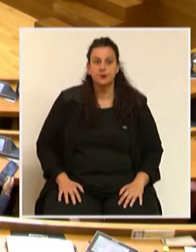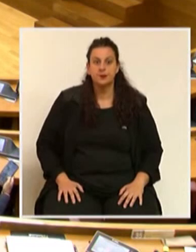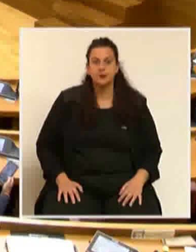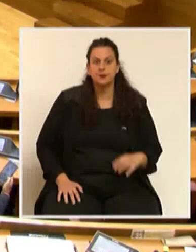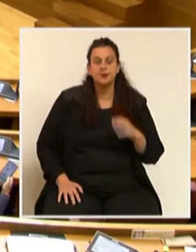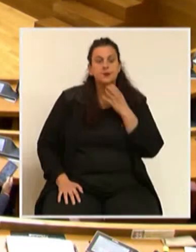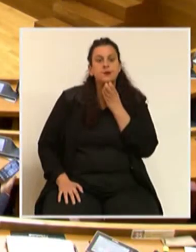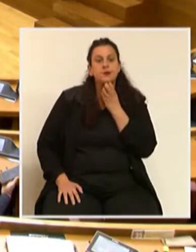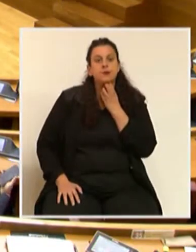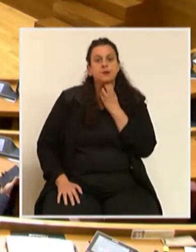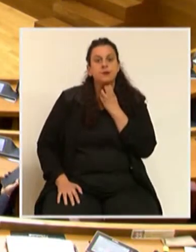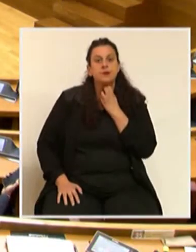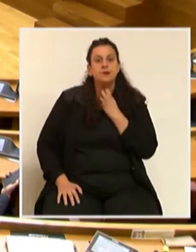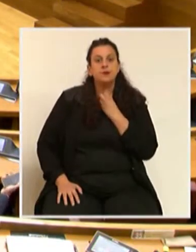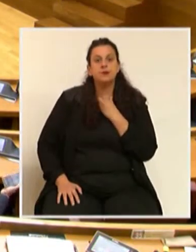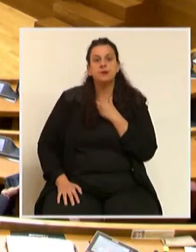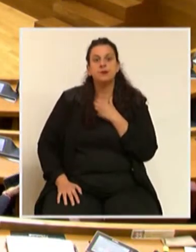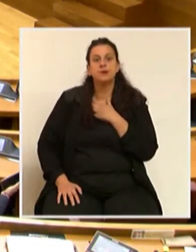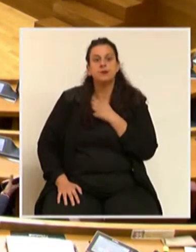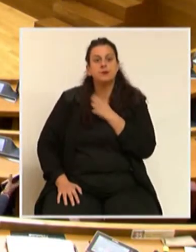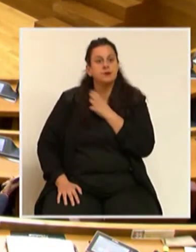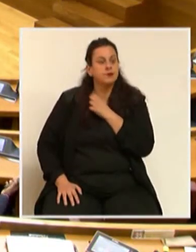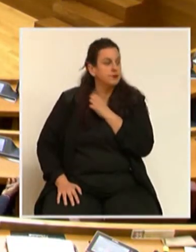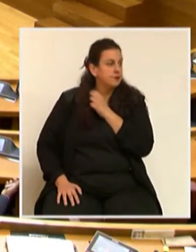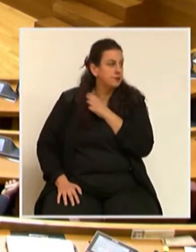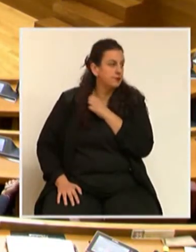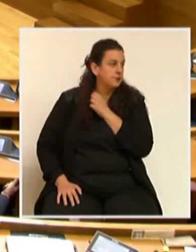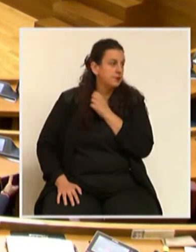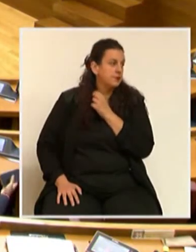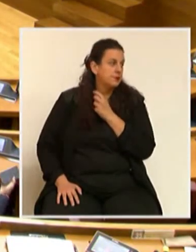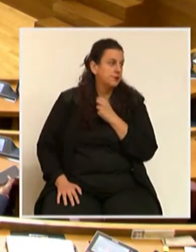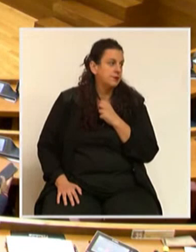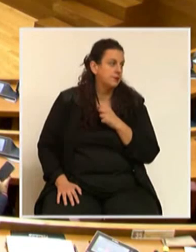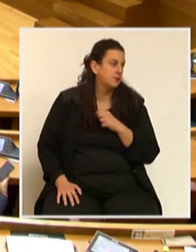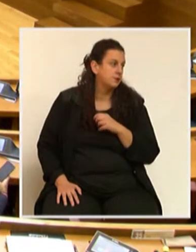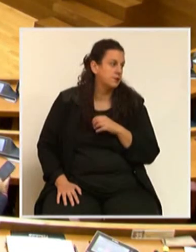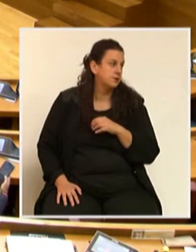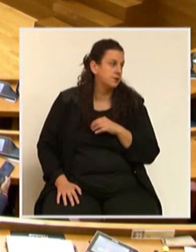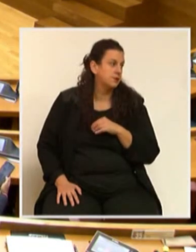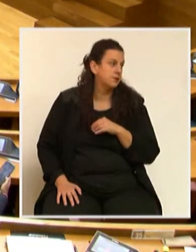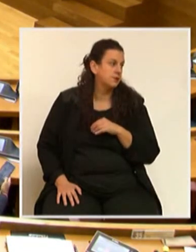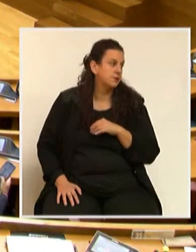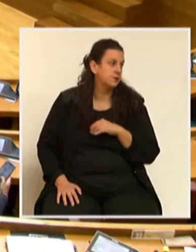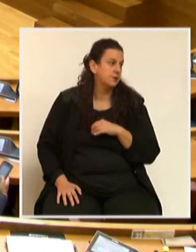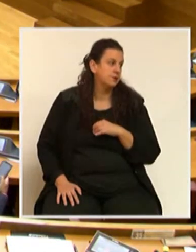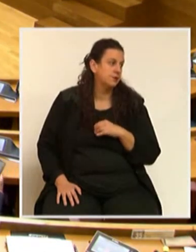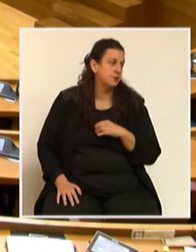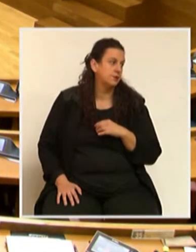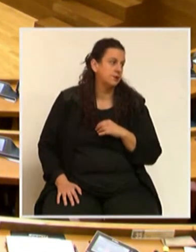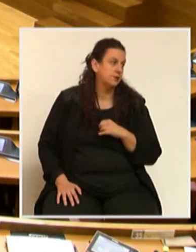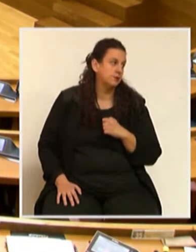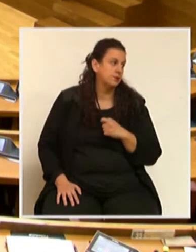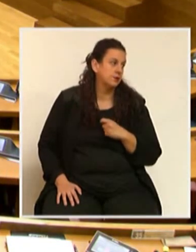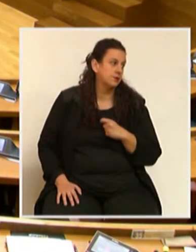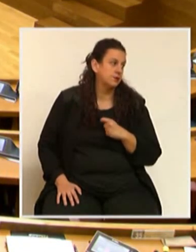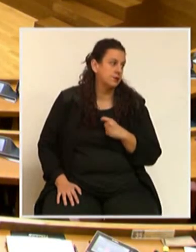les mans fermades per Vox, no? I que per això, què diu Compromís? Diu no, perquè ja no tenen, ells, PP i Vox no